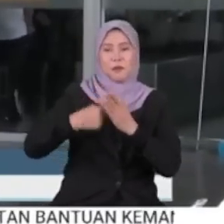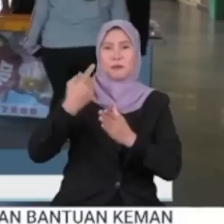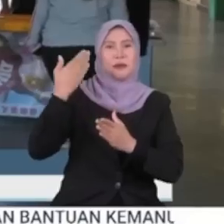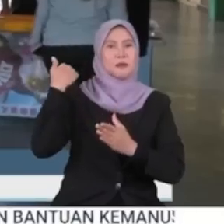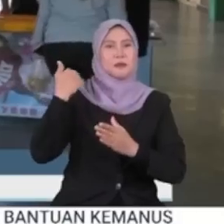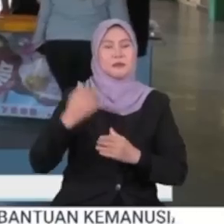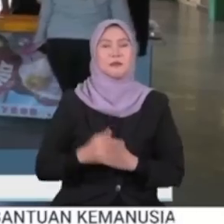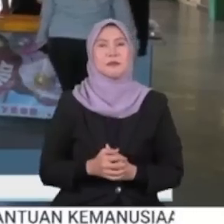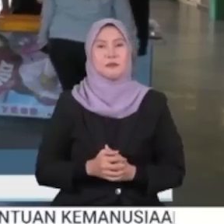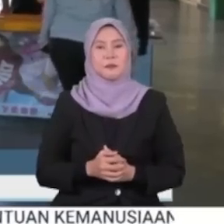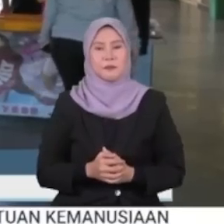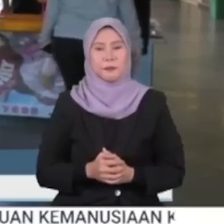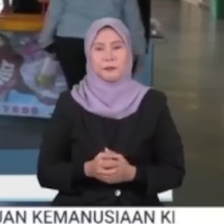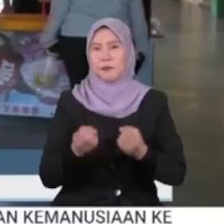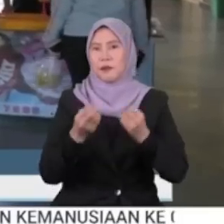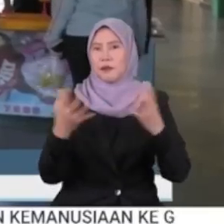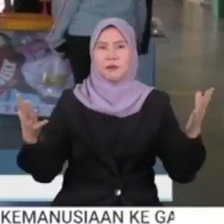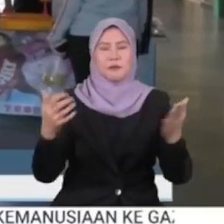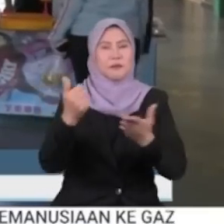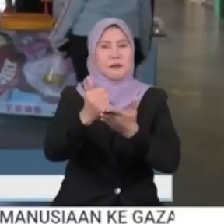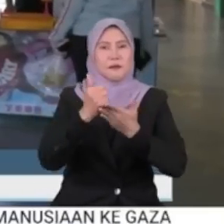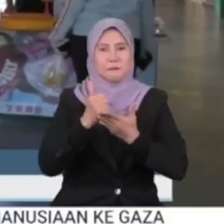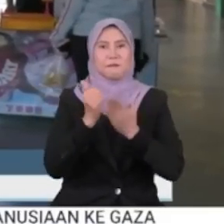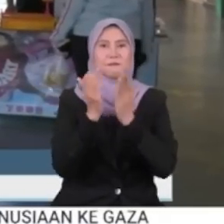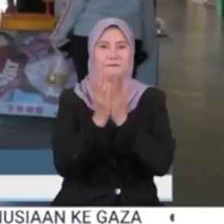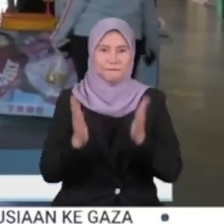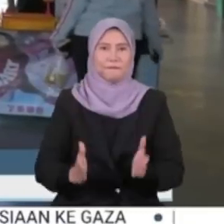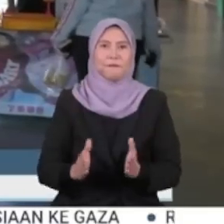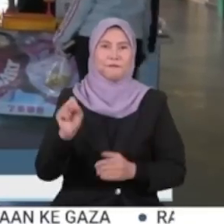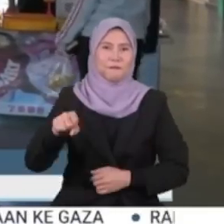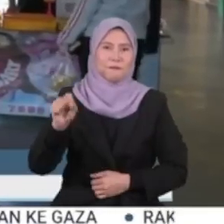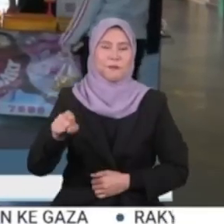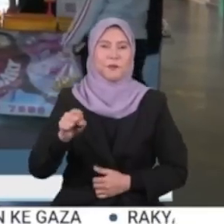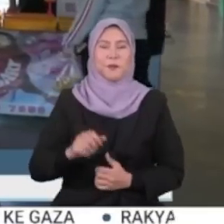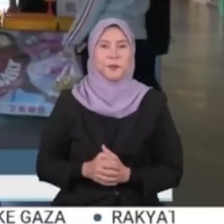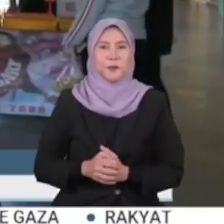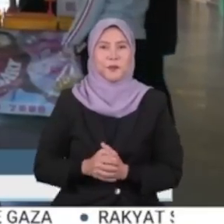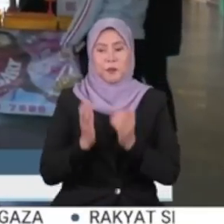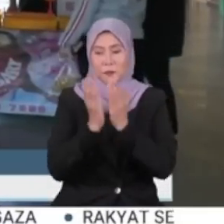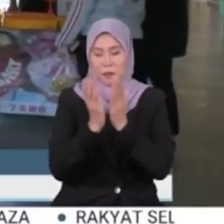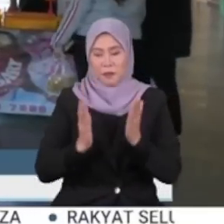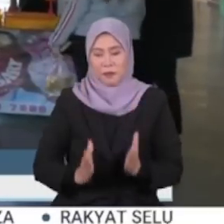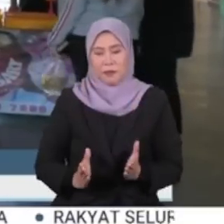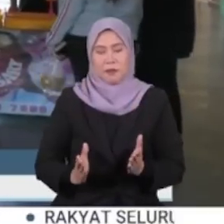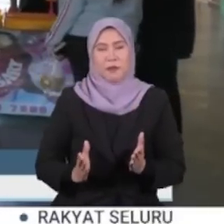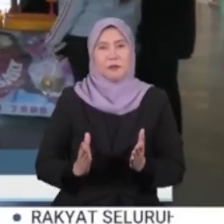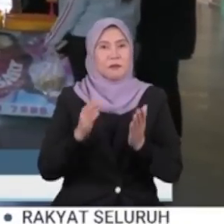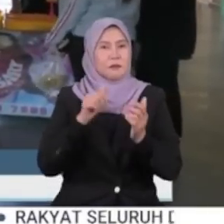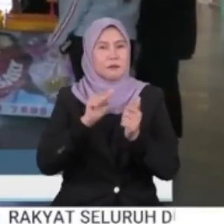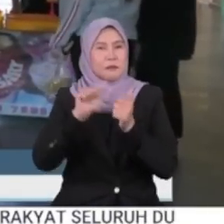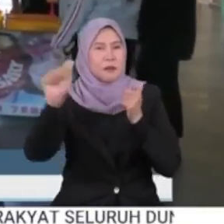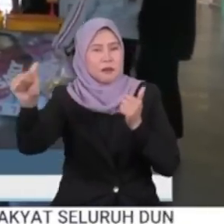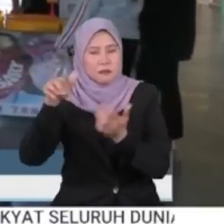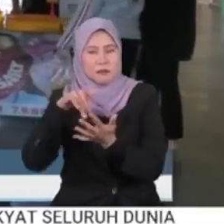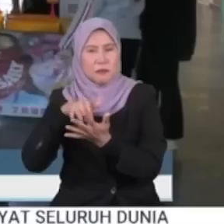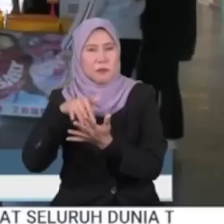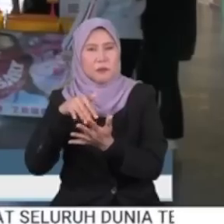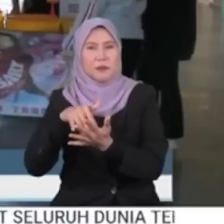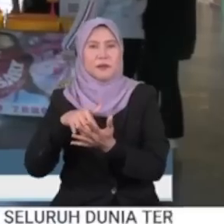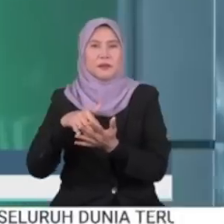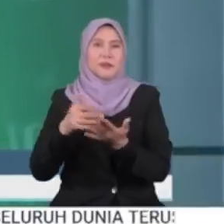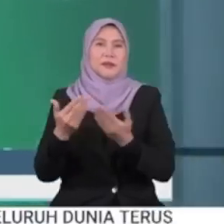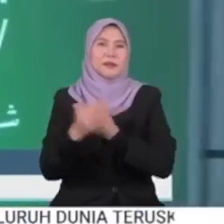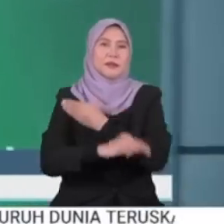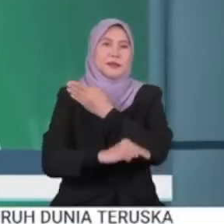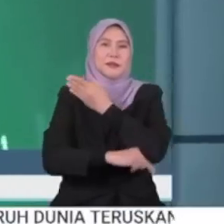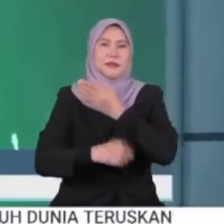lepas. Memang banyaklah membantu student lah, dalam student yang belajar jauh dari negeri